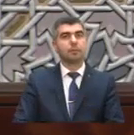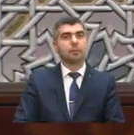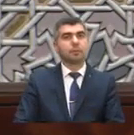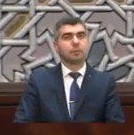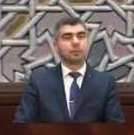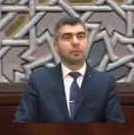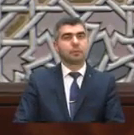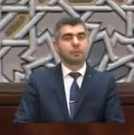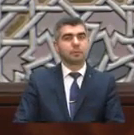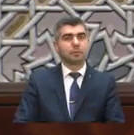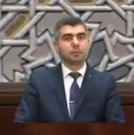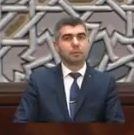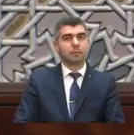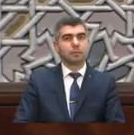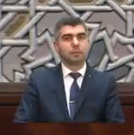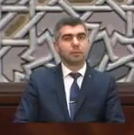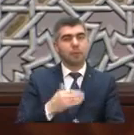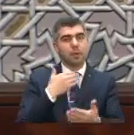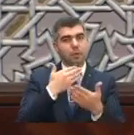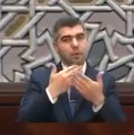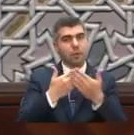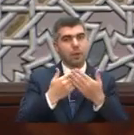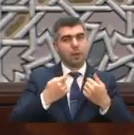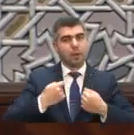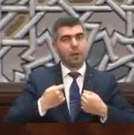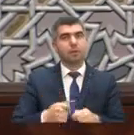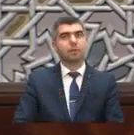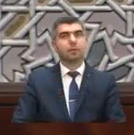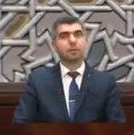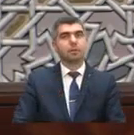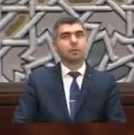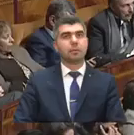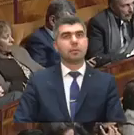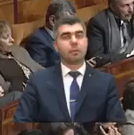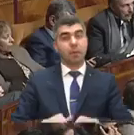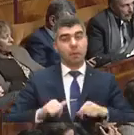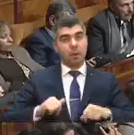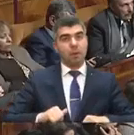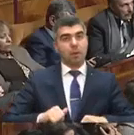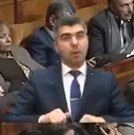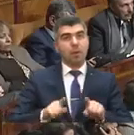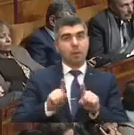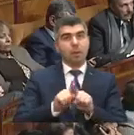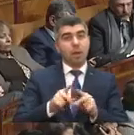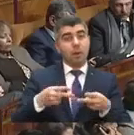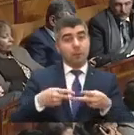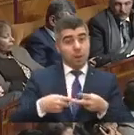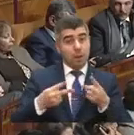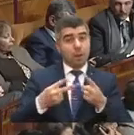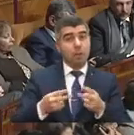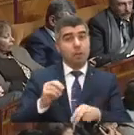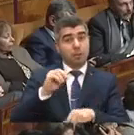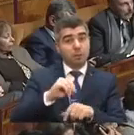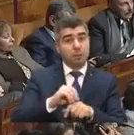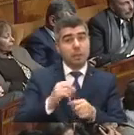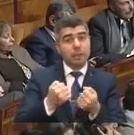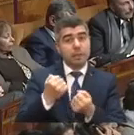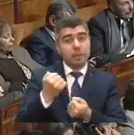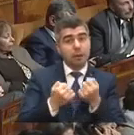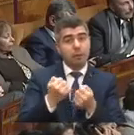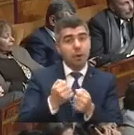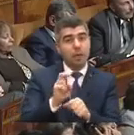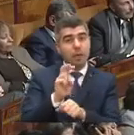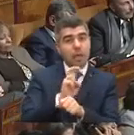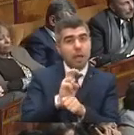النائب. شكرا السيد الرئيس. السيد الوزير، لا شك ان ظهور ظاهره النقل السري بالمناطق